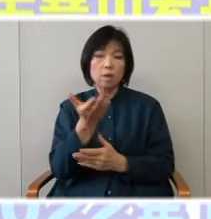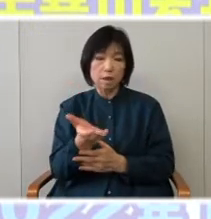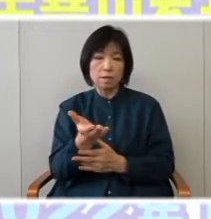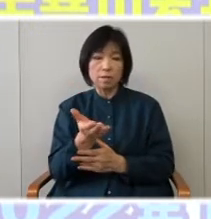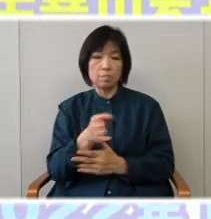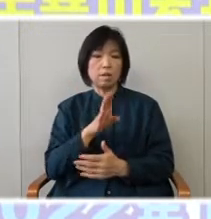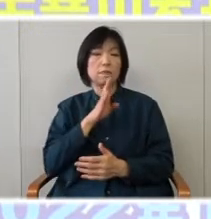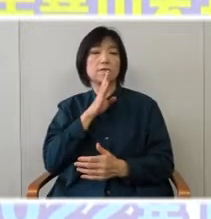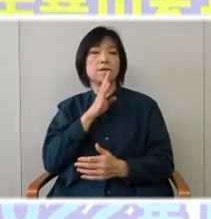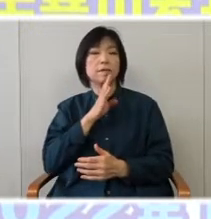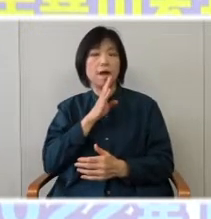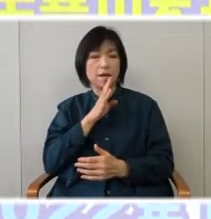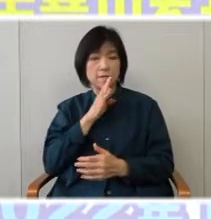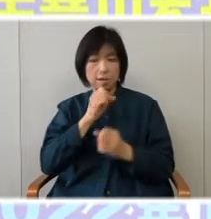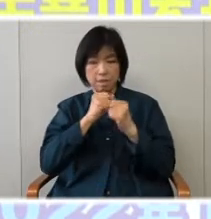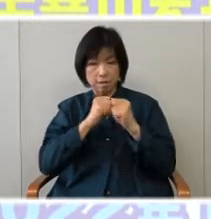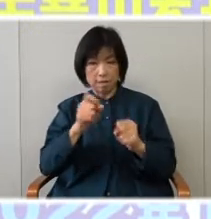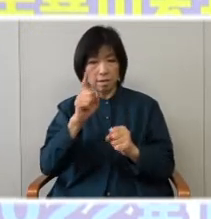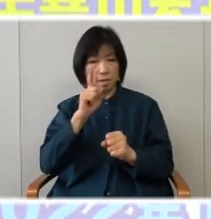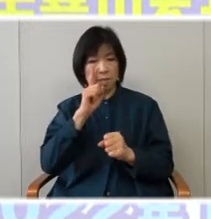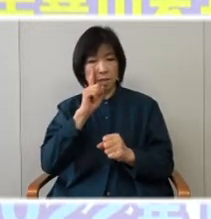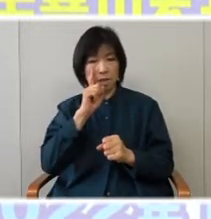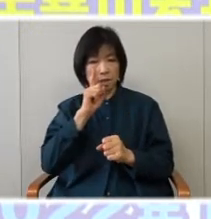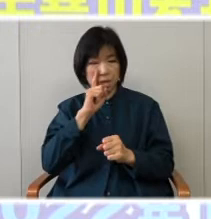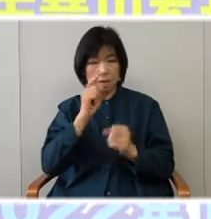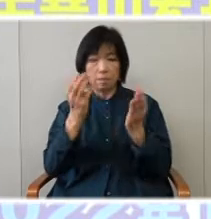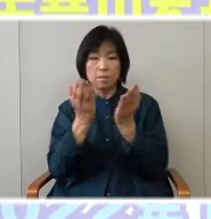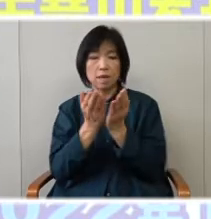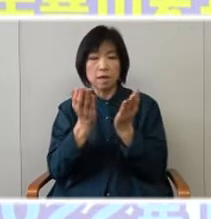この貝掘りをしながら体験を学んでも